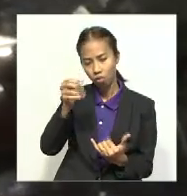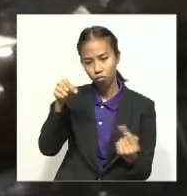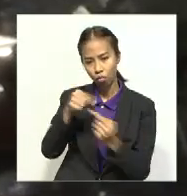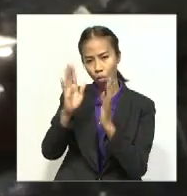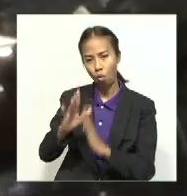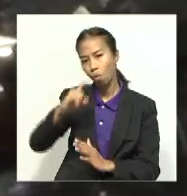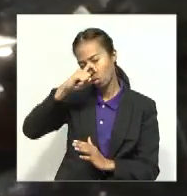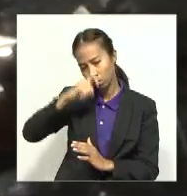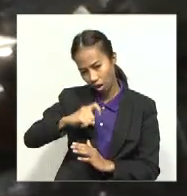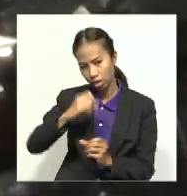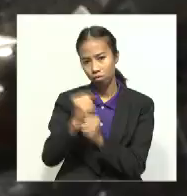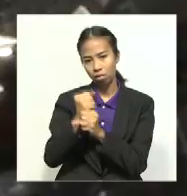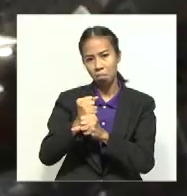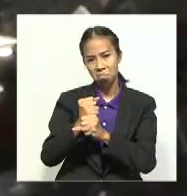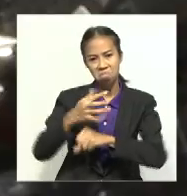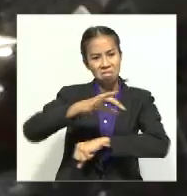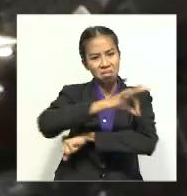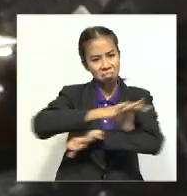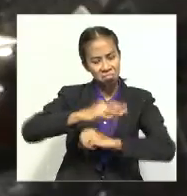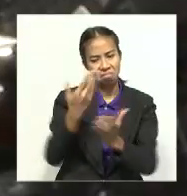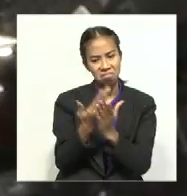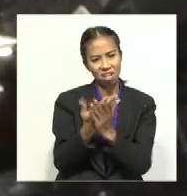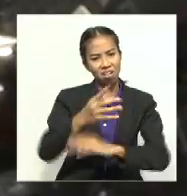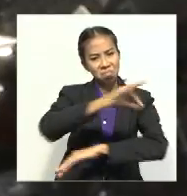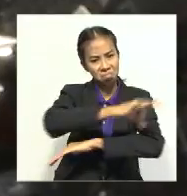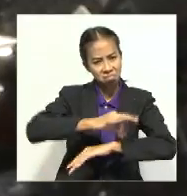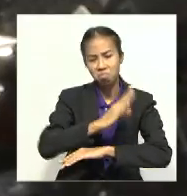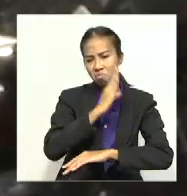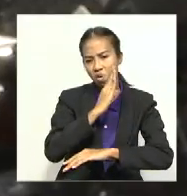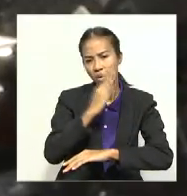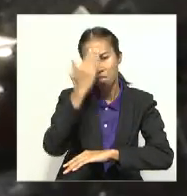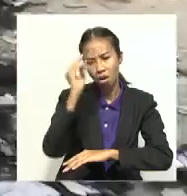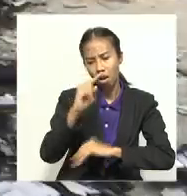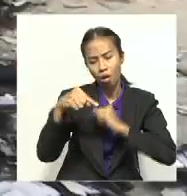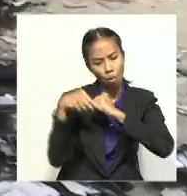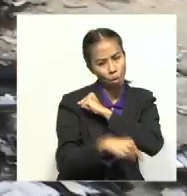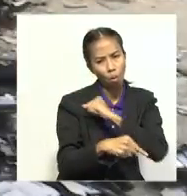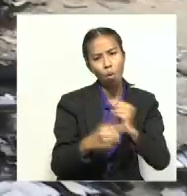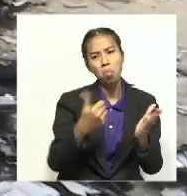ที่รับจ้างทำบัญชีเท็จหลบเลี่ยงภาษีเพราะถือว่าเป็นผู้ร่วมขบวนการฐานช่อโกง